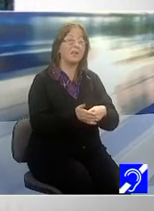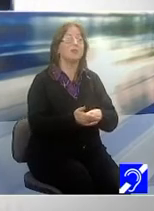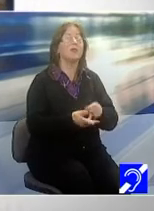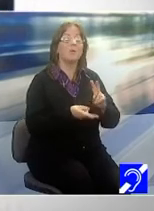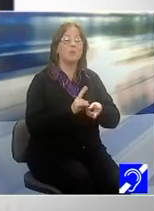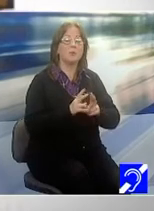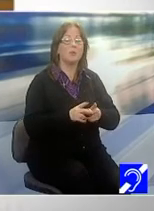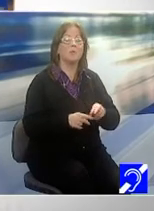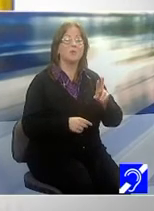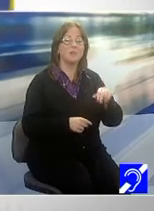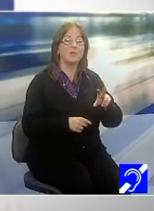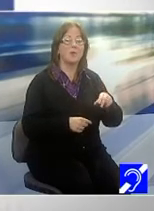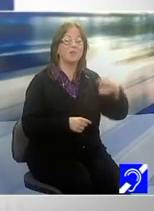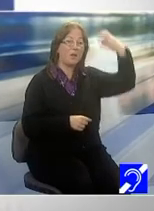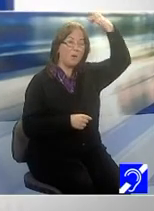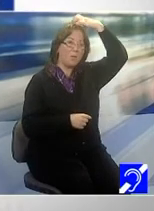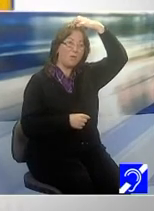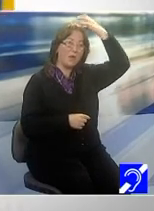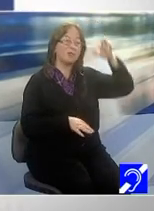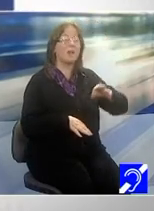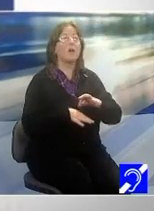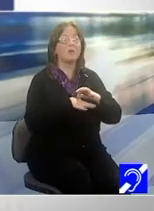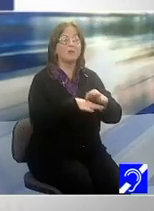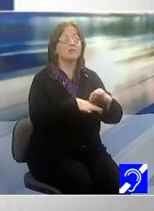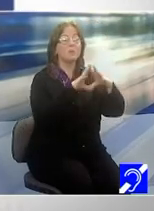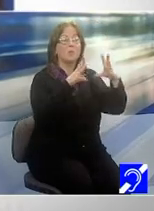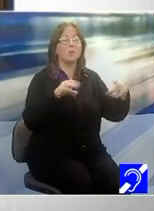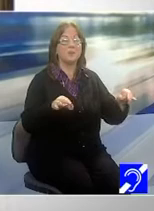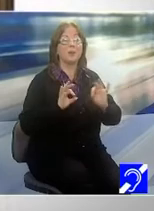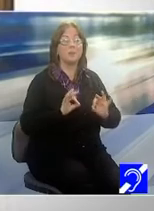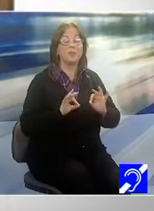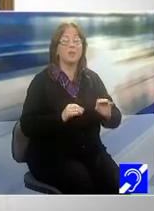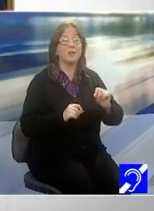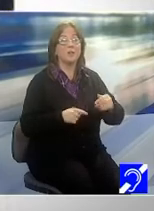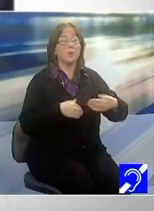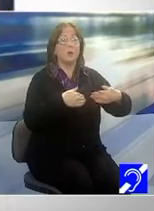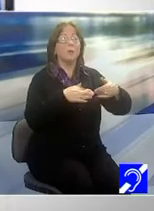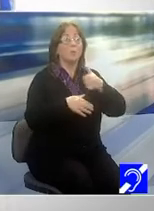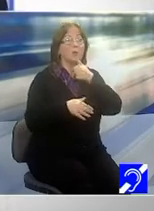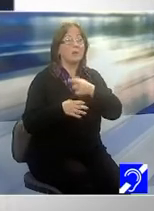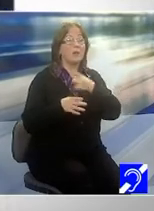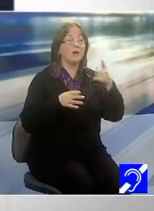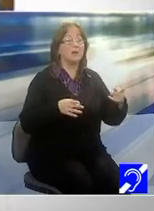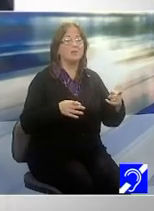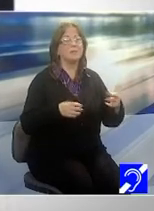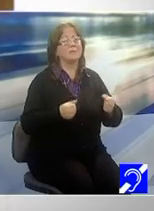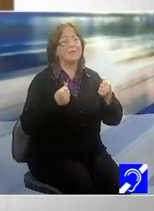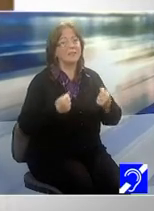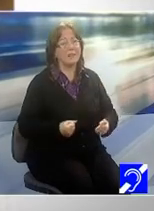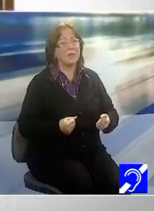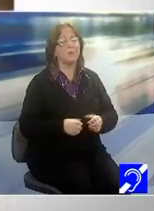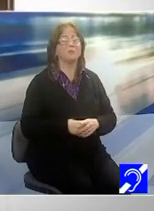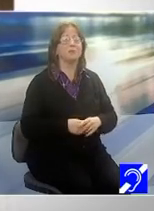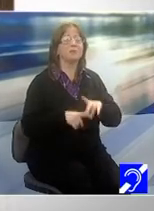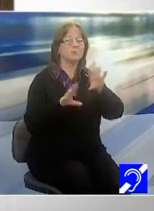se poate guverna România bine într-un an complicat și cu așteptări foarte